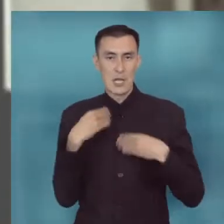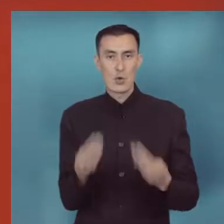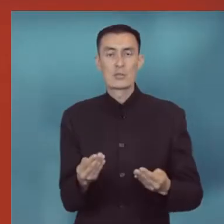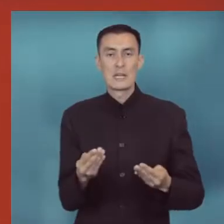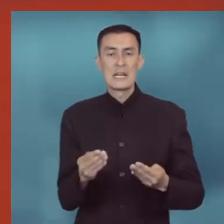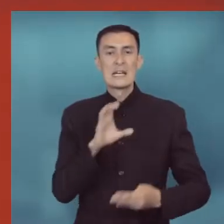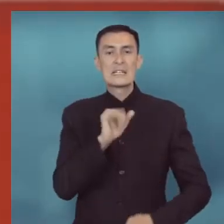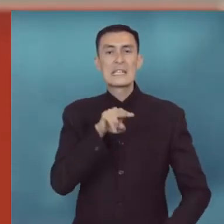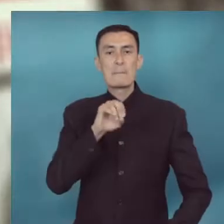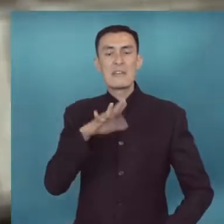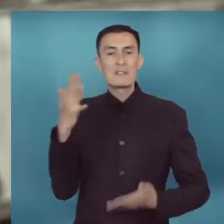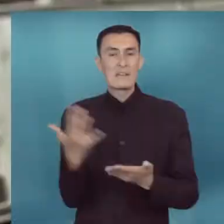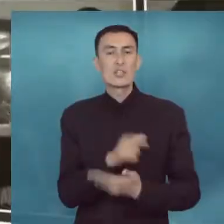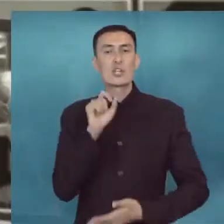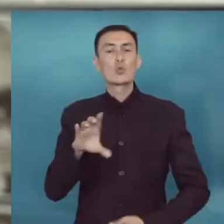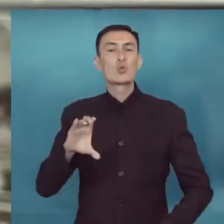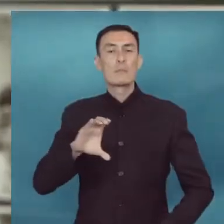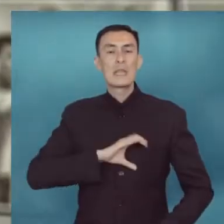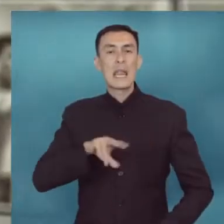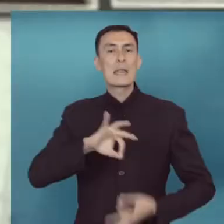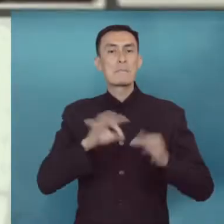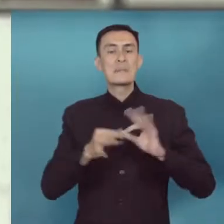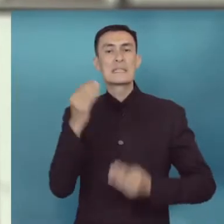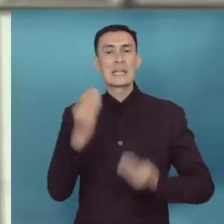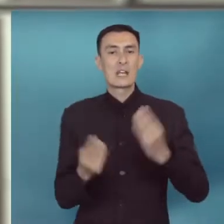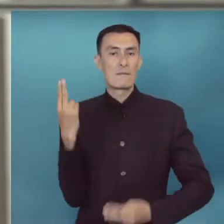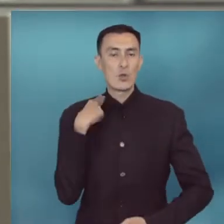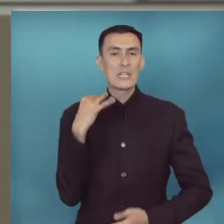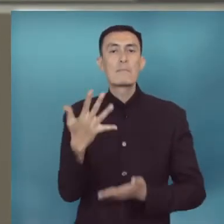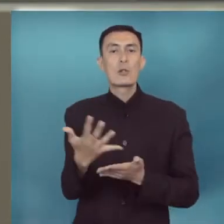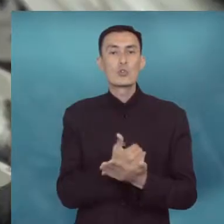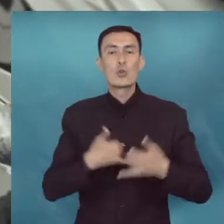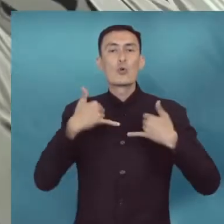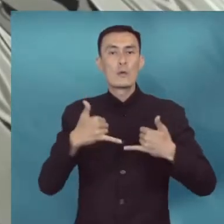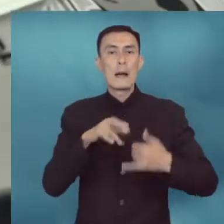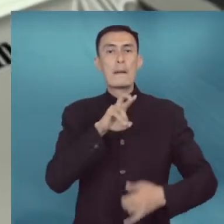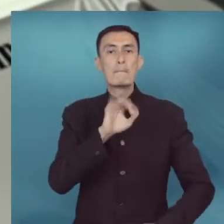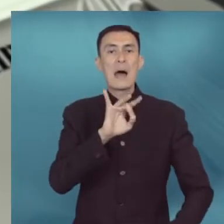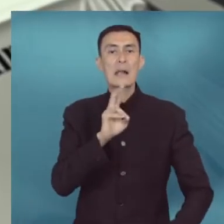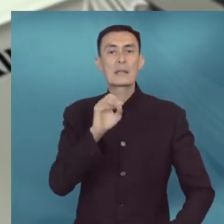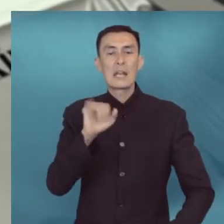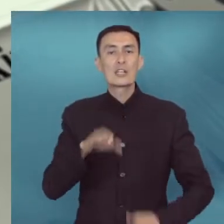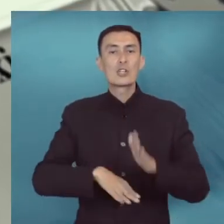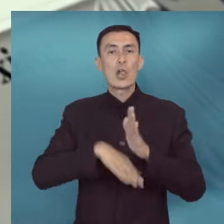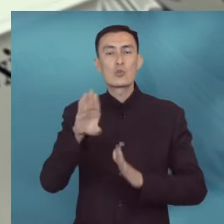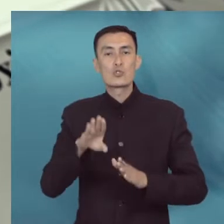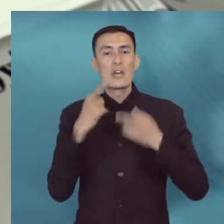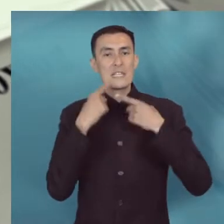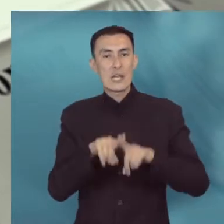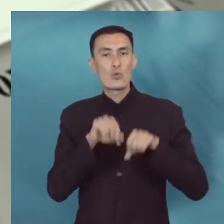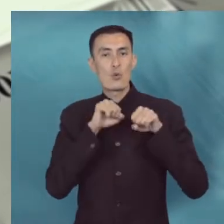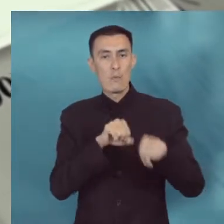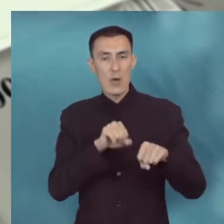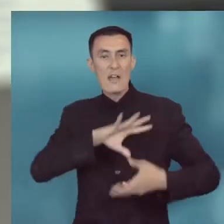Серик Сапиев не только завоевал золотую медаль Олимпийских игр в Лондоне, но и получил кубок Вэла Баркера за лучшую технику